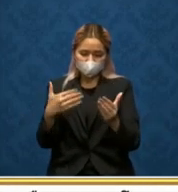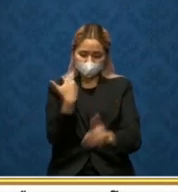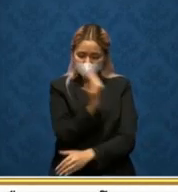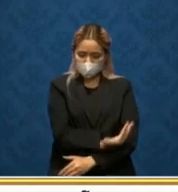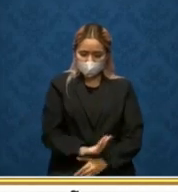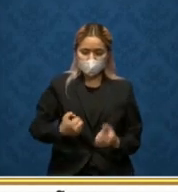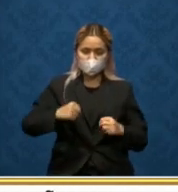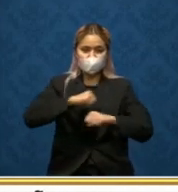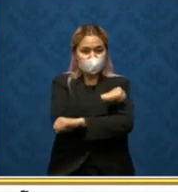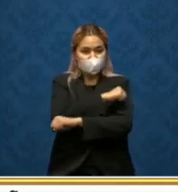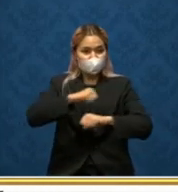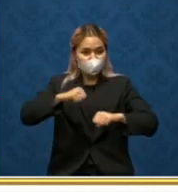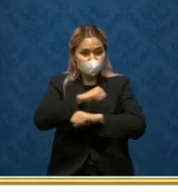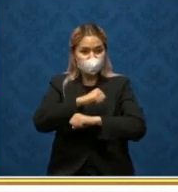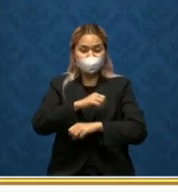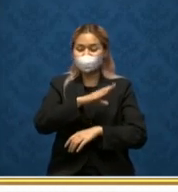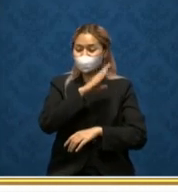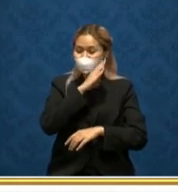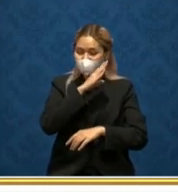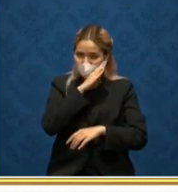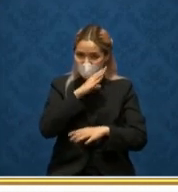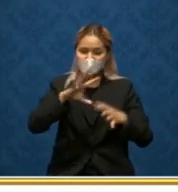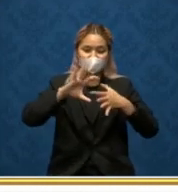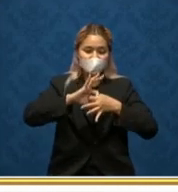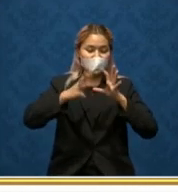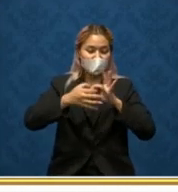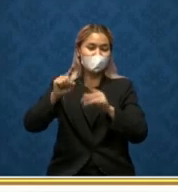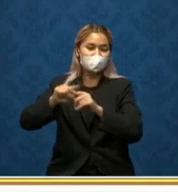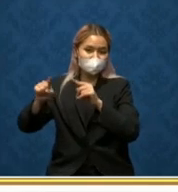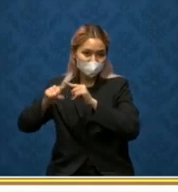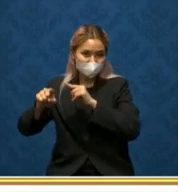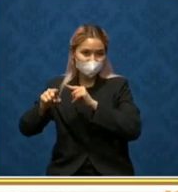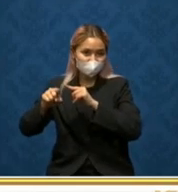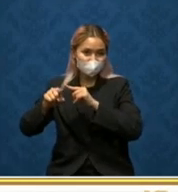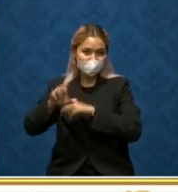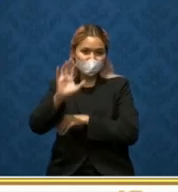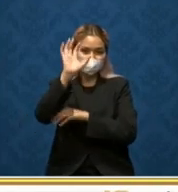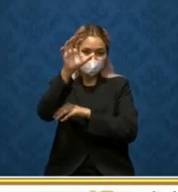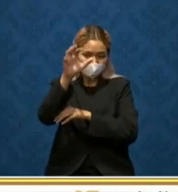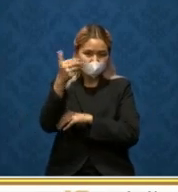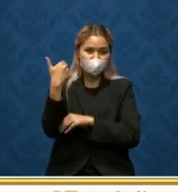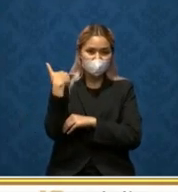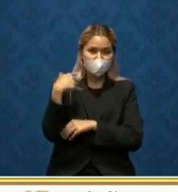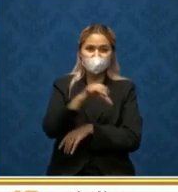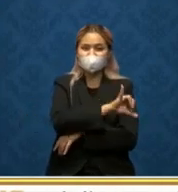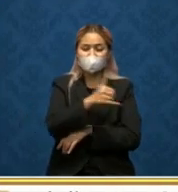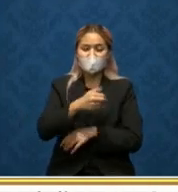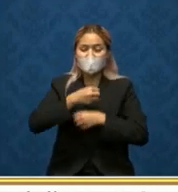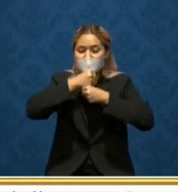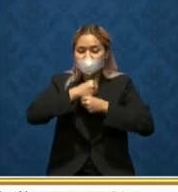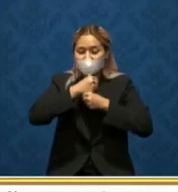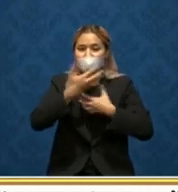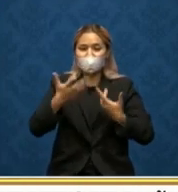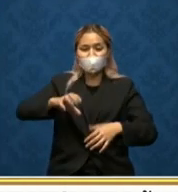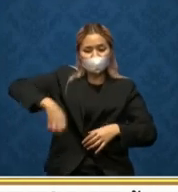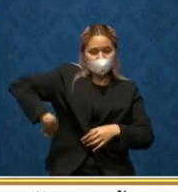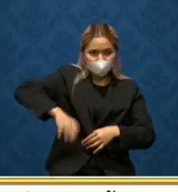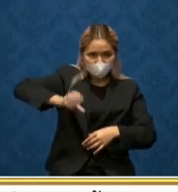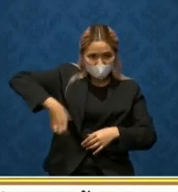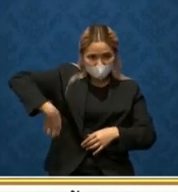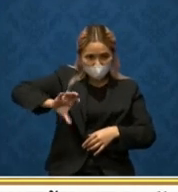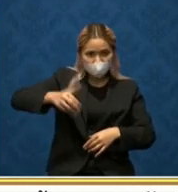ทำไมครับเป็นในายพลแล้วเตะตะก้อนไม่เป็นแล้วเหรอหรือถ้าแก่แล้วข้อเข่าเสื่อมผมแนะนำเปตองมยครับ